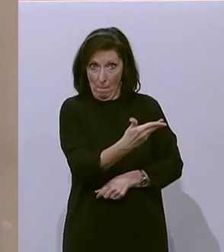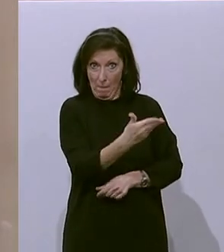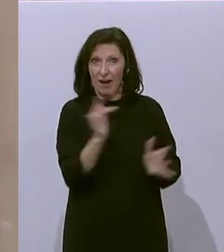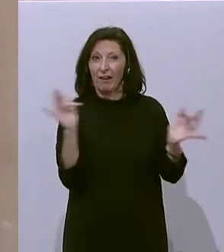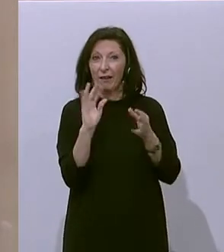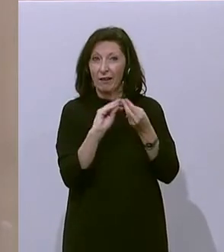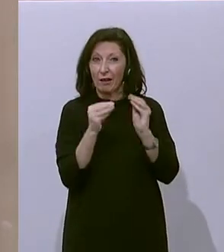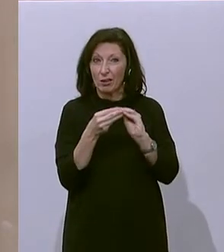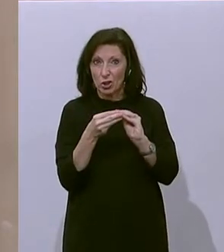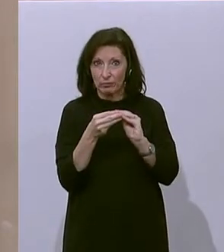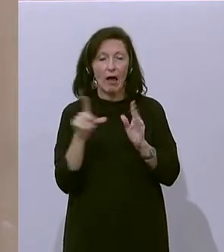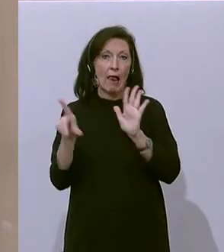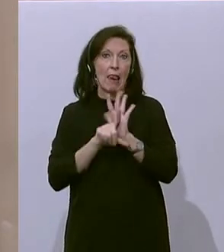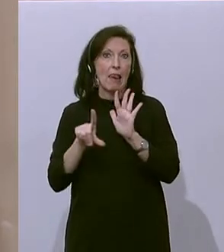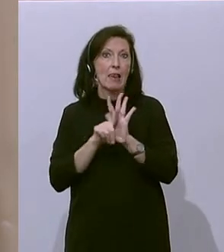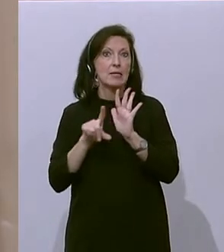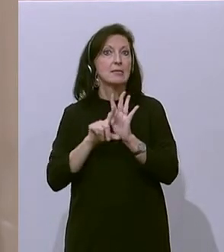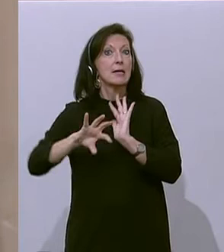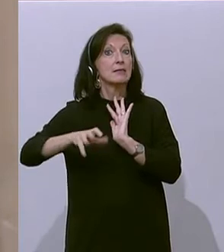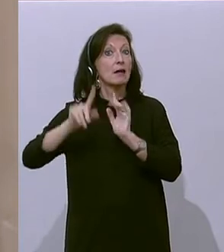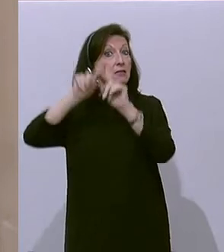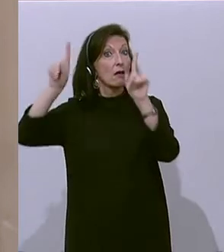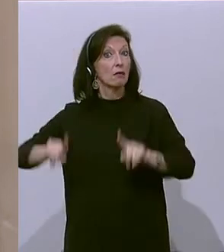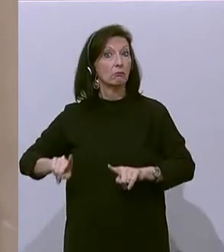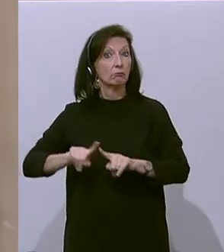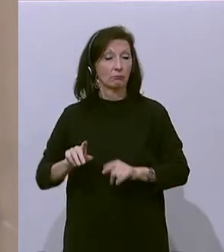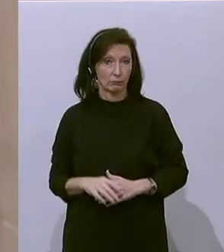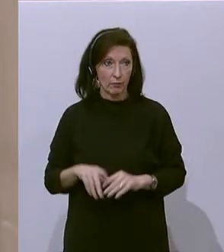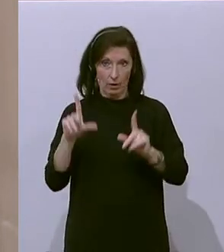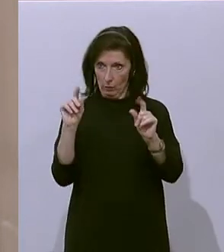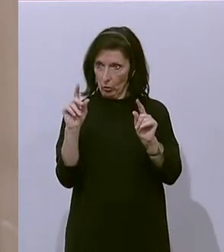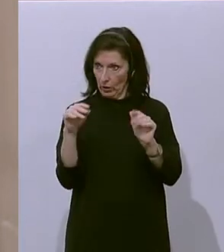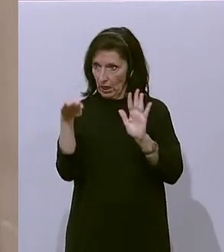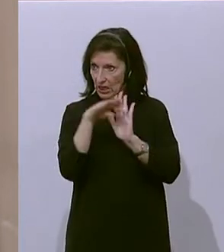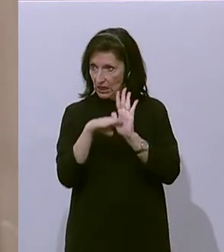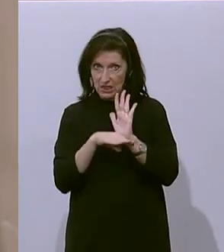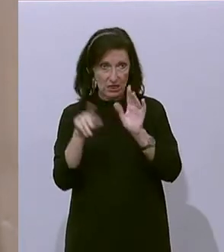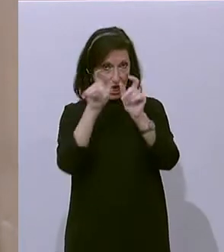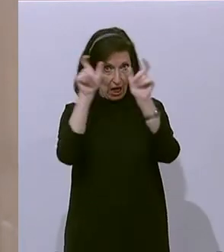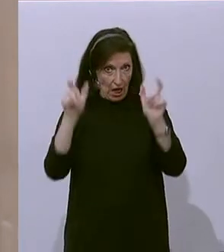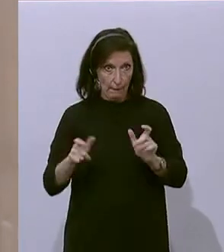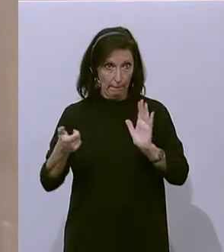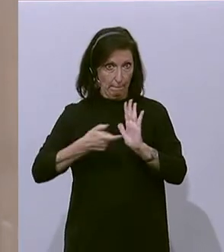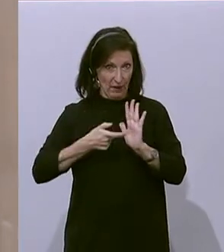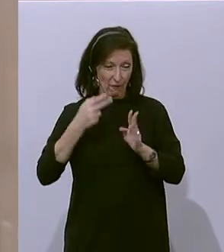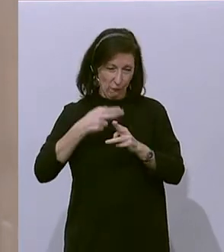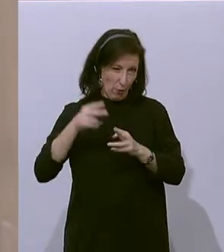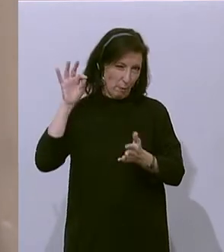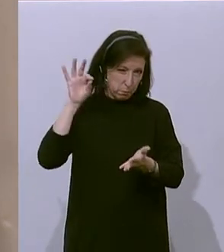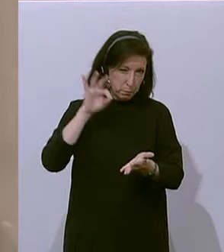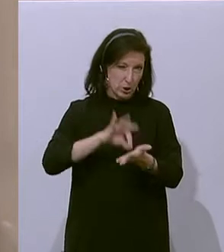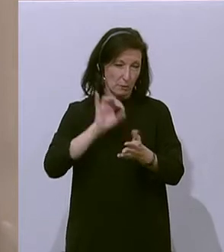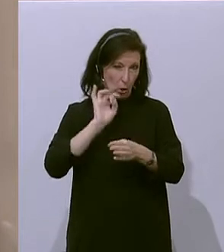schwerwiegender Verdacht. Das heißt, bessere gesetzliche Rahmenbedingungen für ein bestimmtes